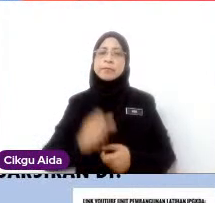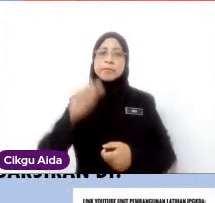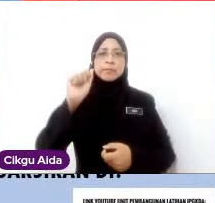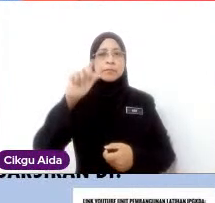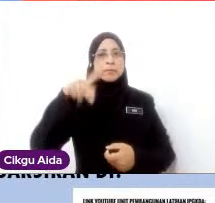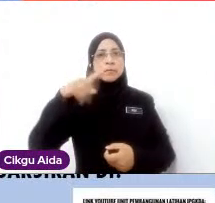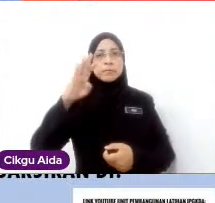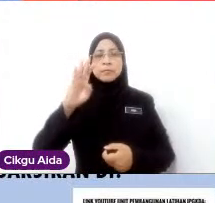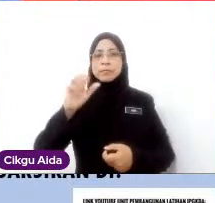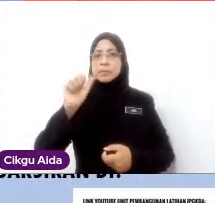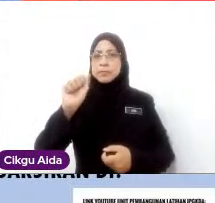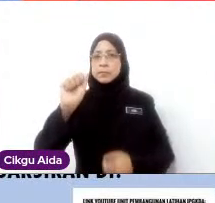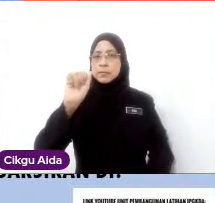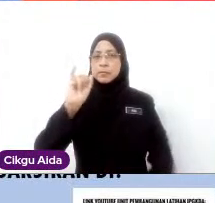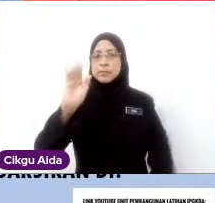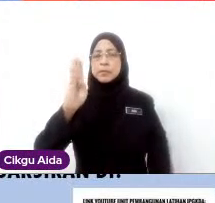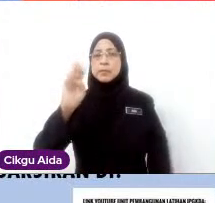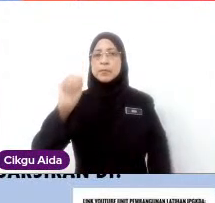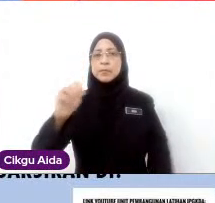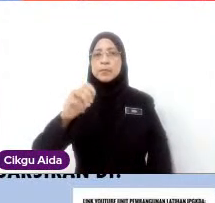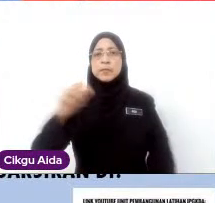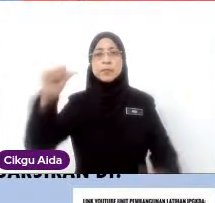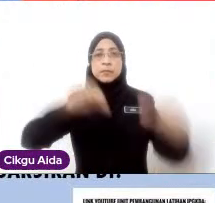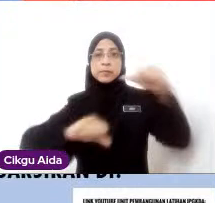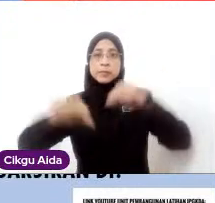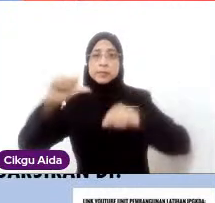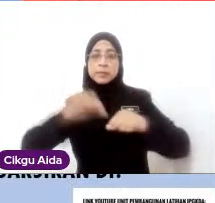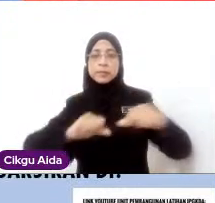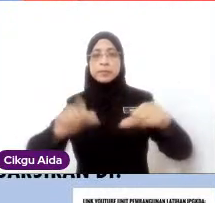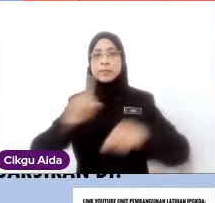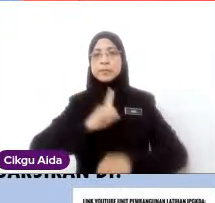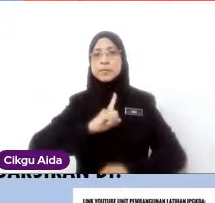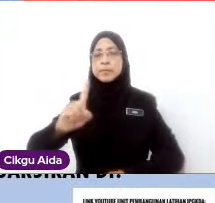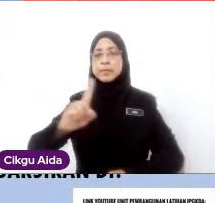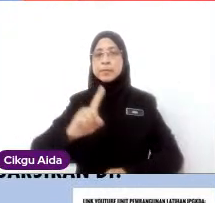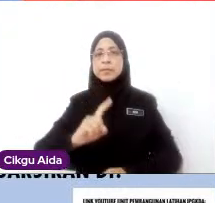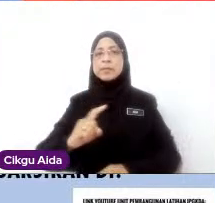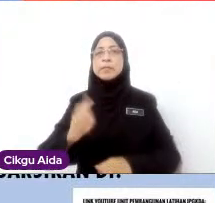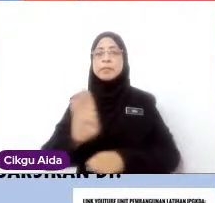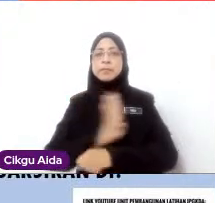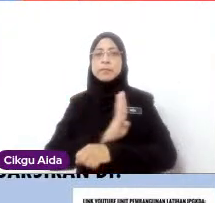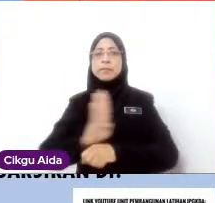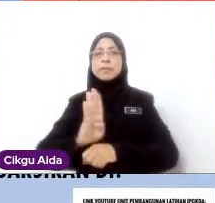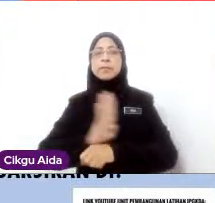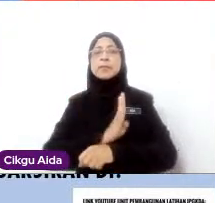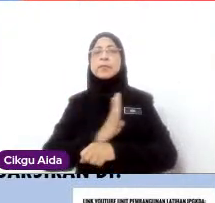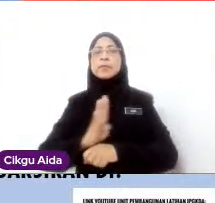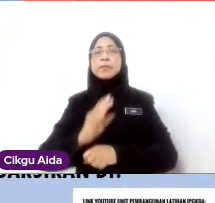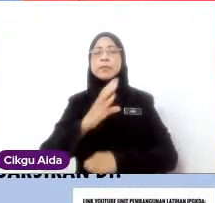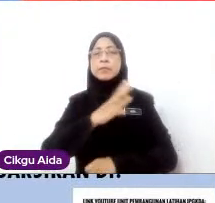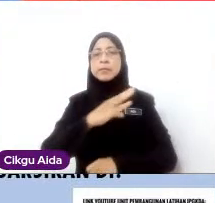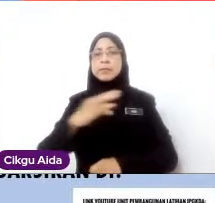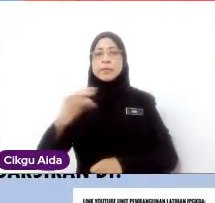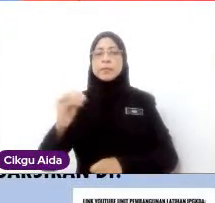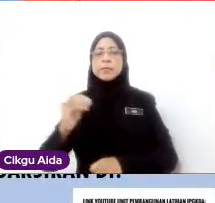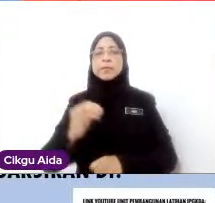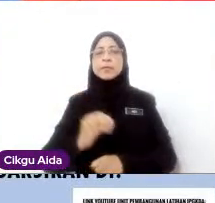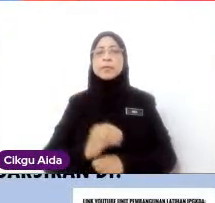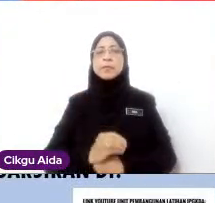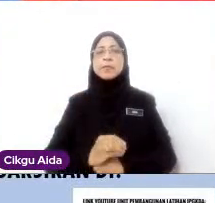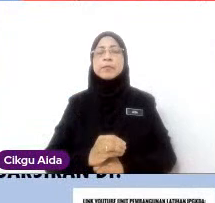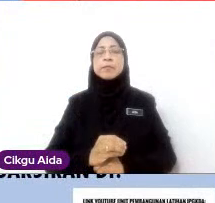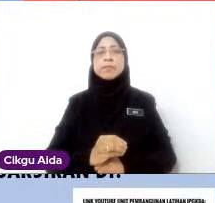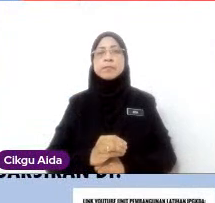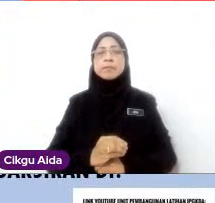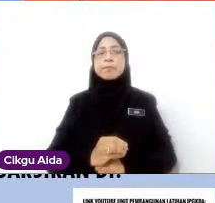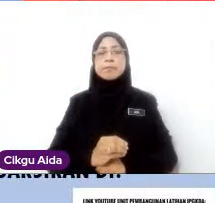Science, ABM Pendidikan Islam, Sudut Perniagaan, PJK dan juga Textile